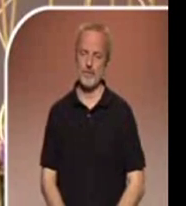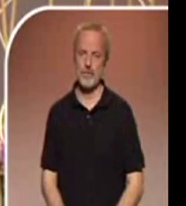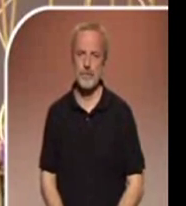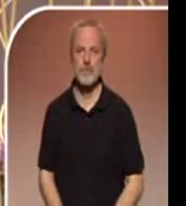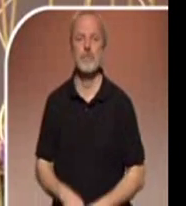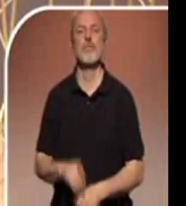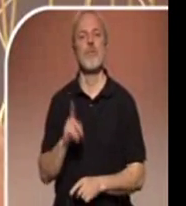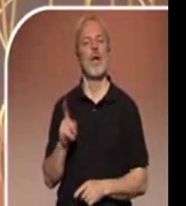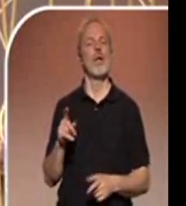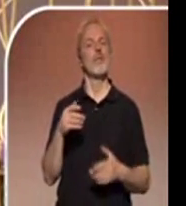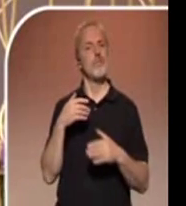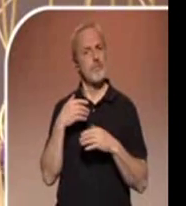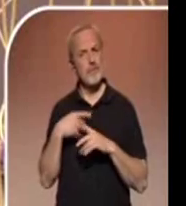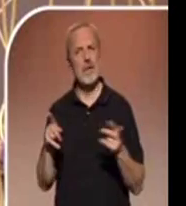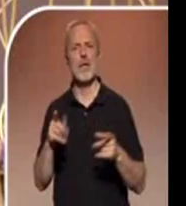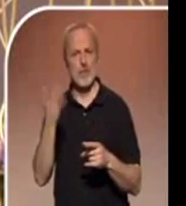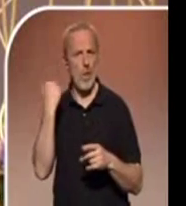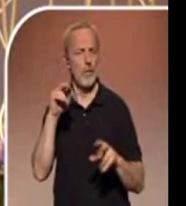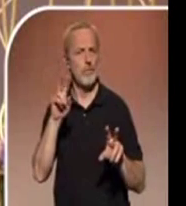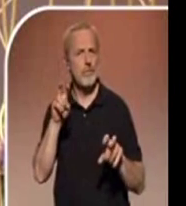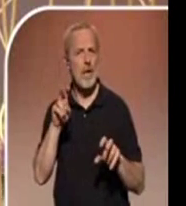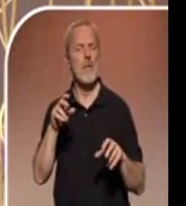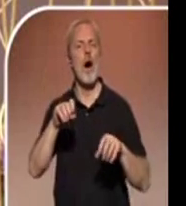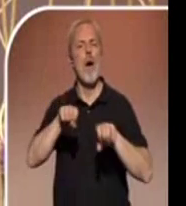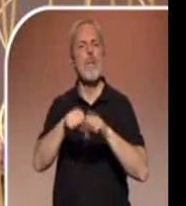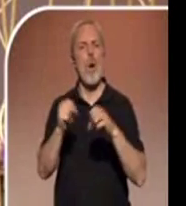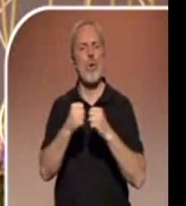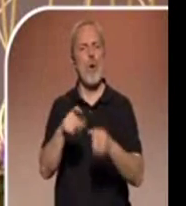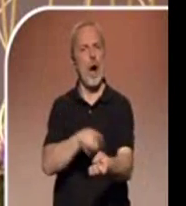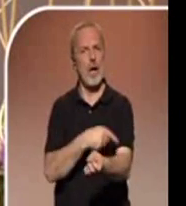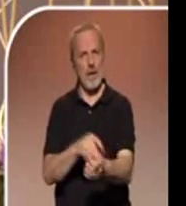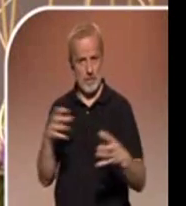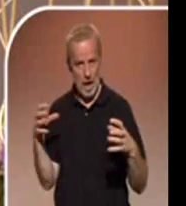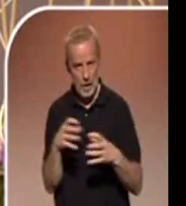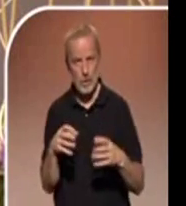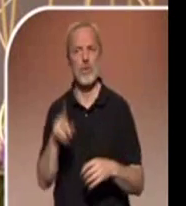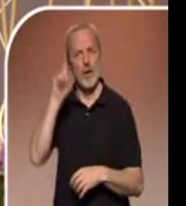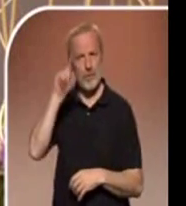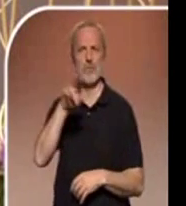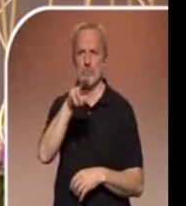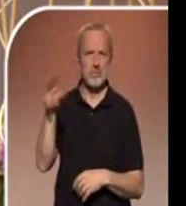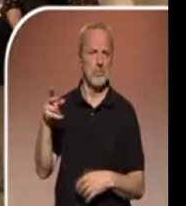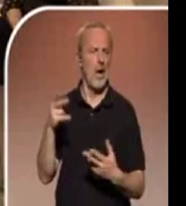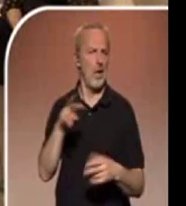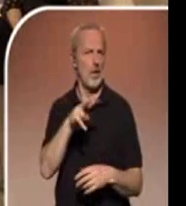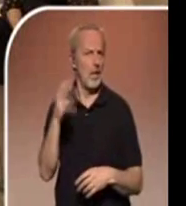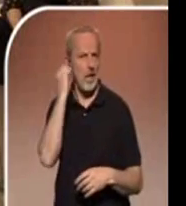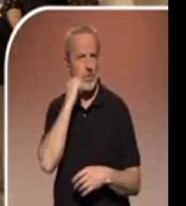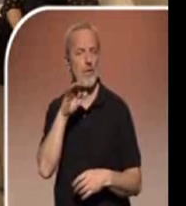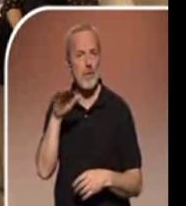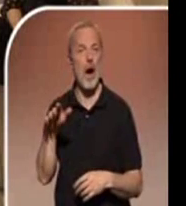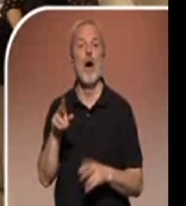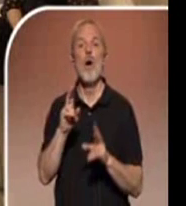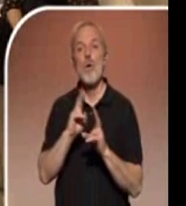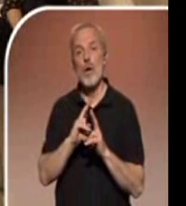Jsou nějaké rizikové situace, když se vrátím k tomu našemu původnímu tématu, k poruše strážlivosti krve, pokud víme, že touto trpíme, jsou nějaké rizikové situace a